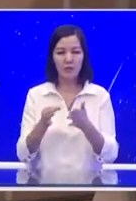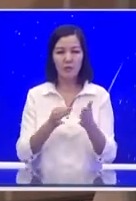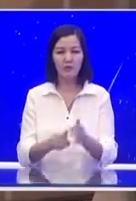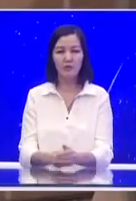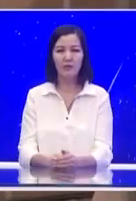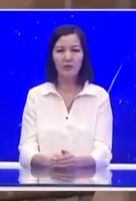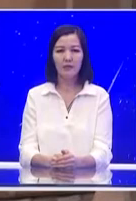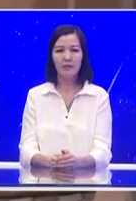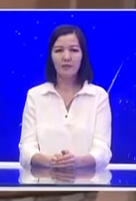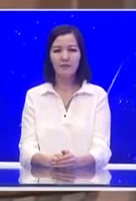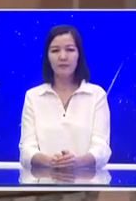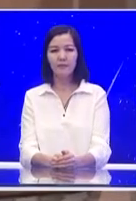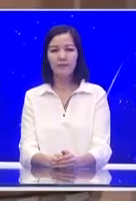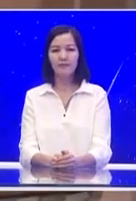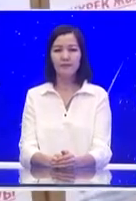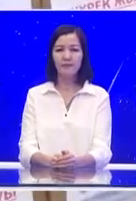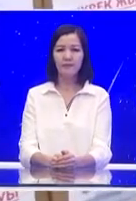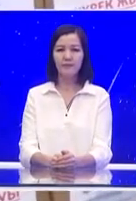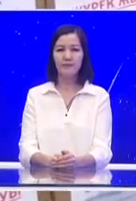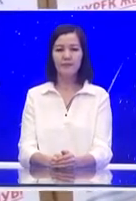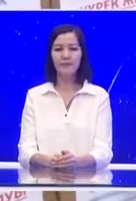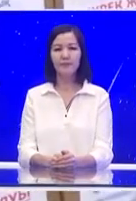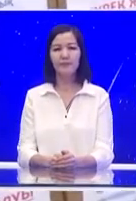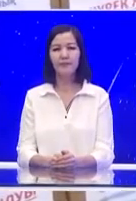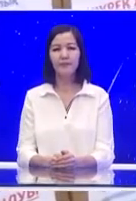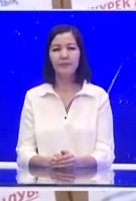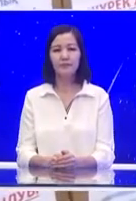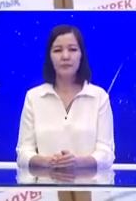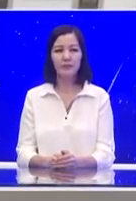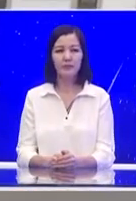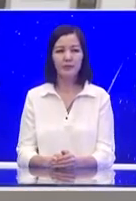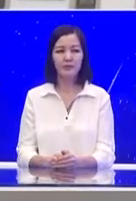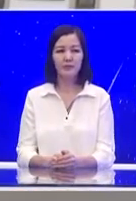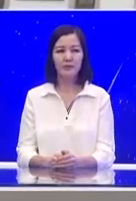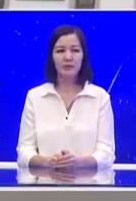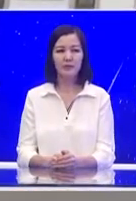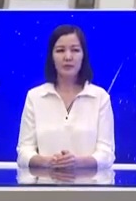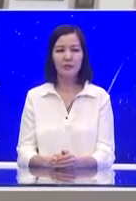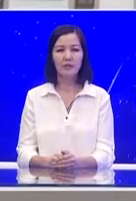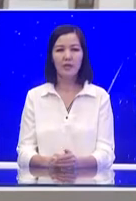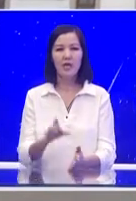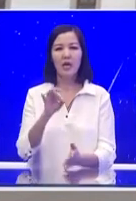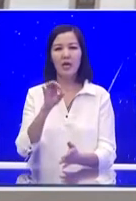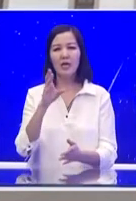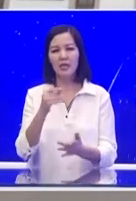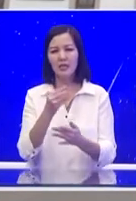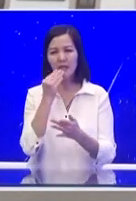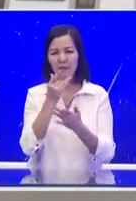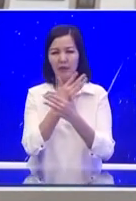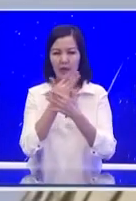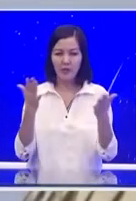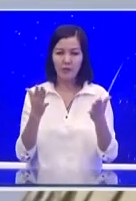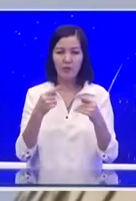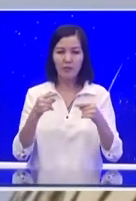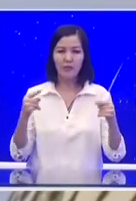Если там, если Мука, рис, гречка, сахар, подсолнечное масло